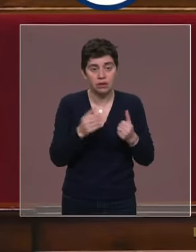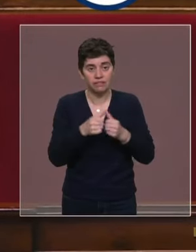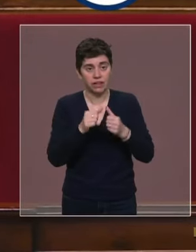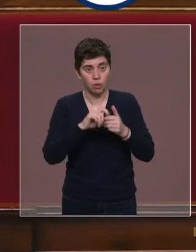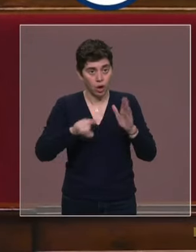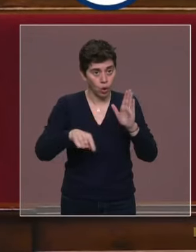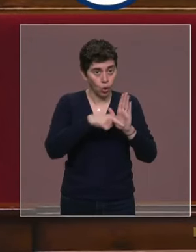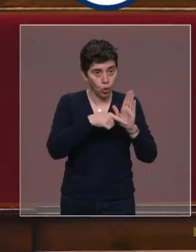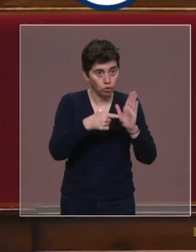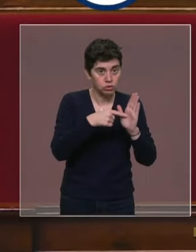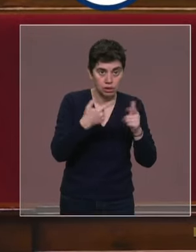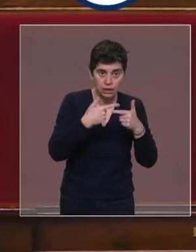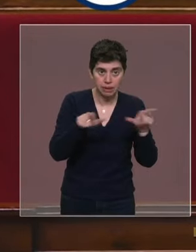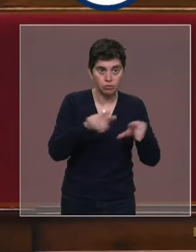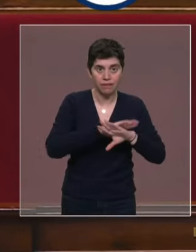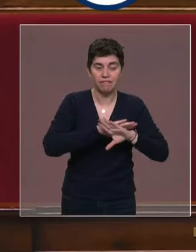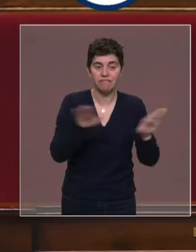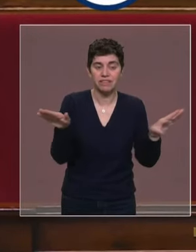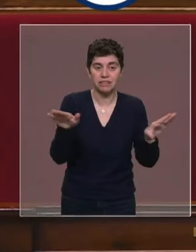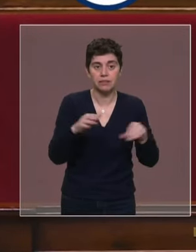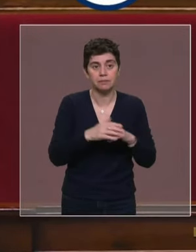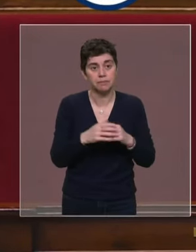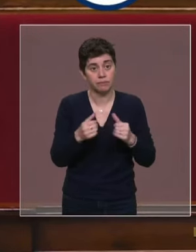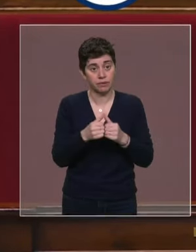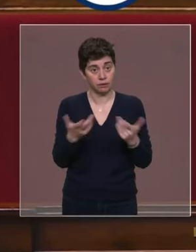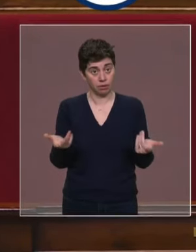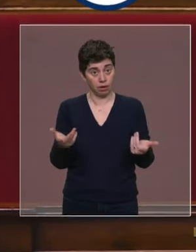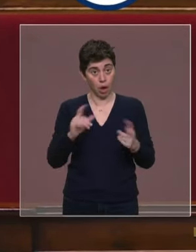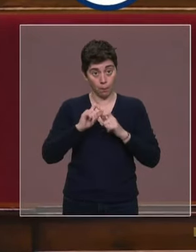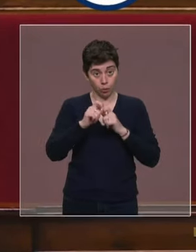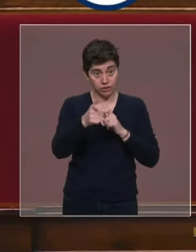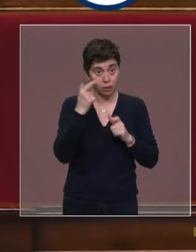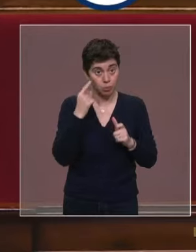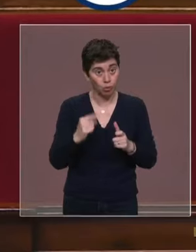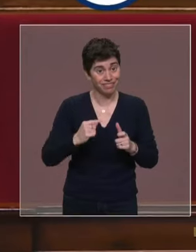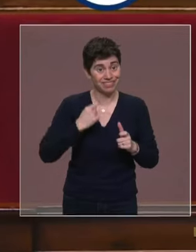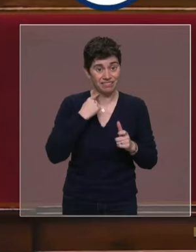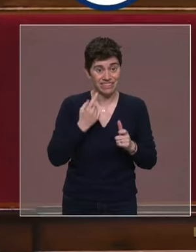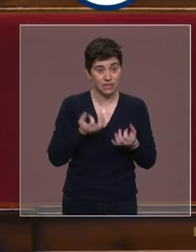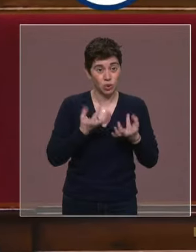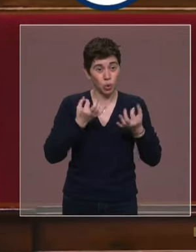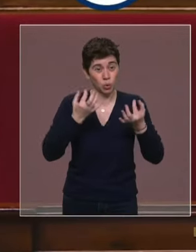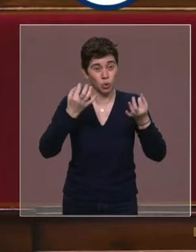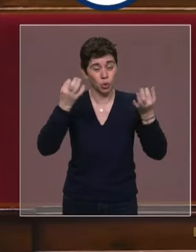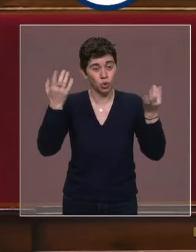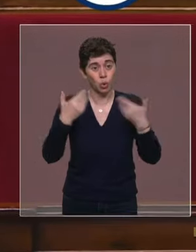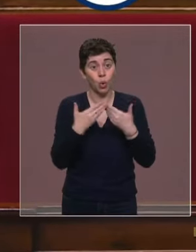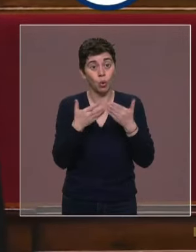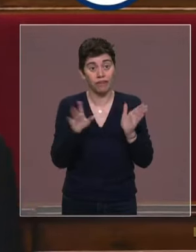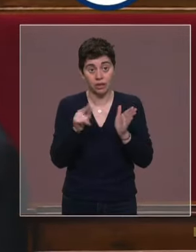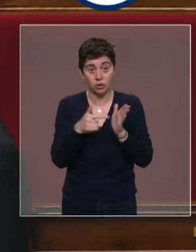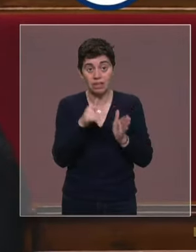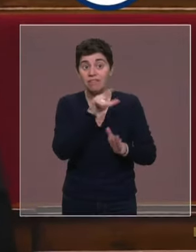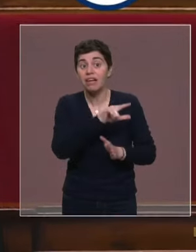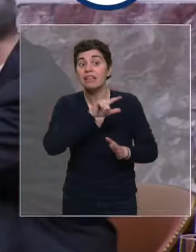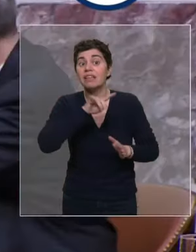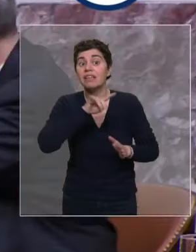pour notre pays lorsque les procédures pour déficit excessif seront ouvertes au printemps 2024 ?